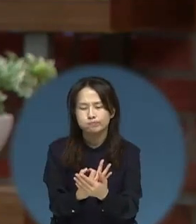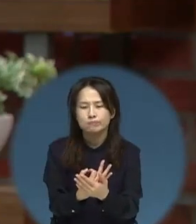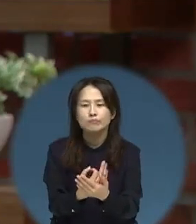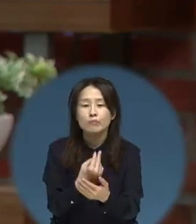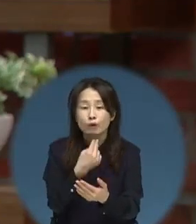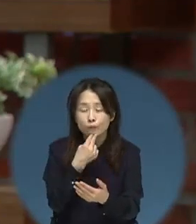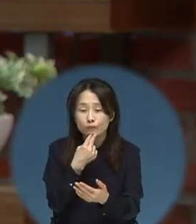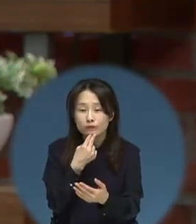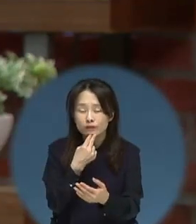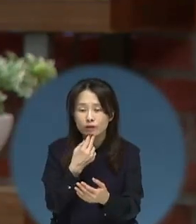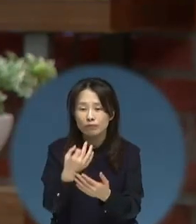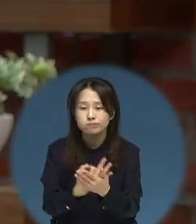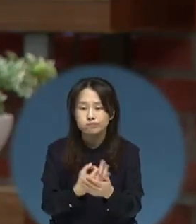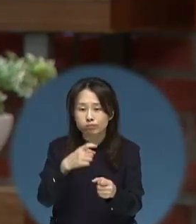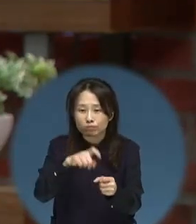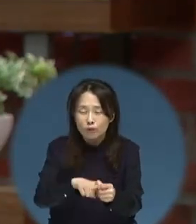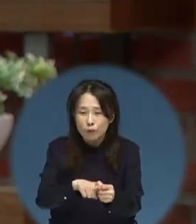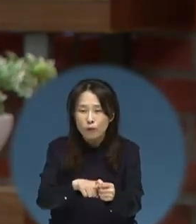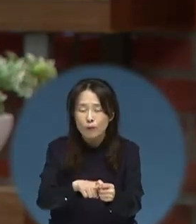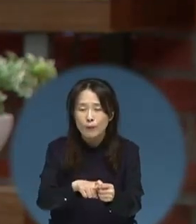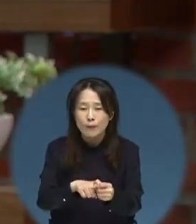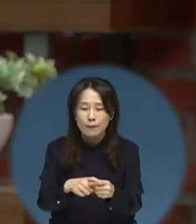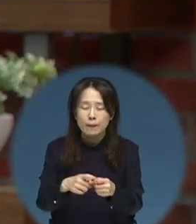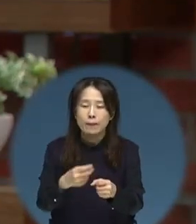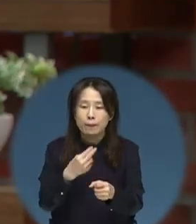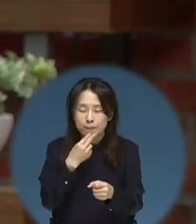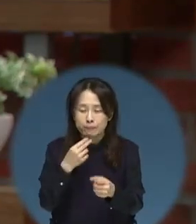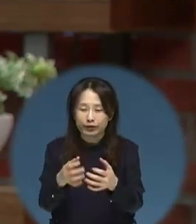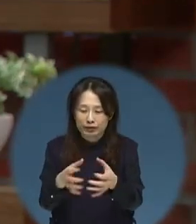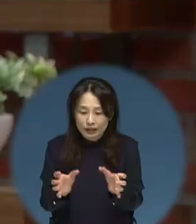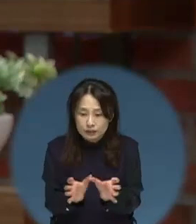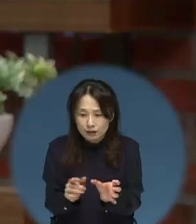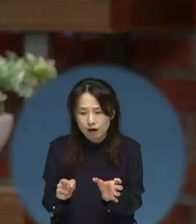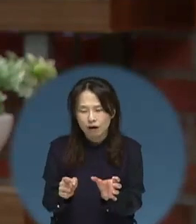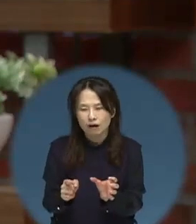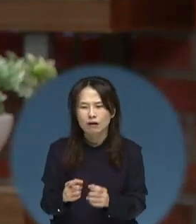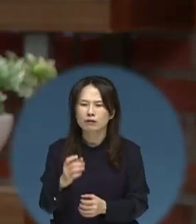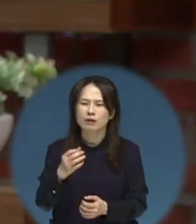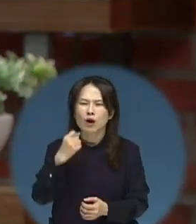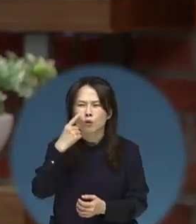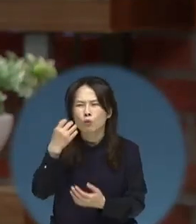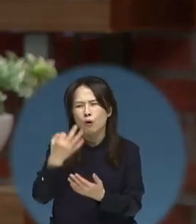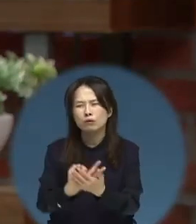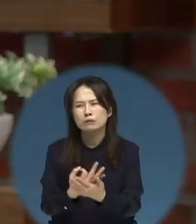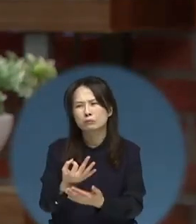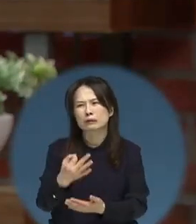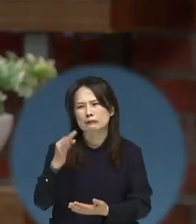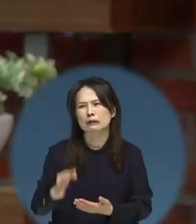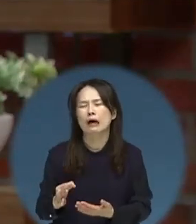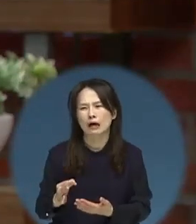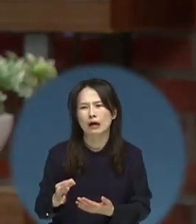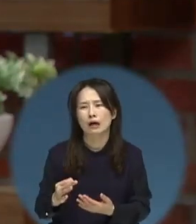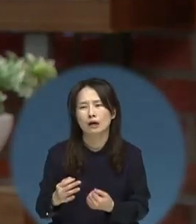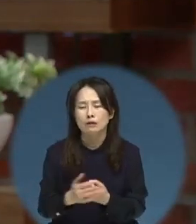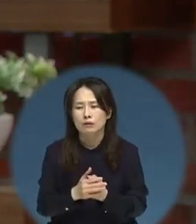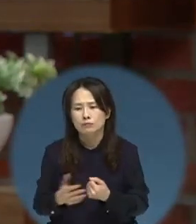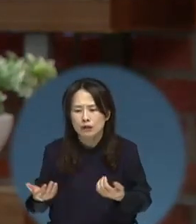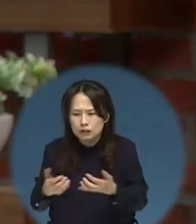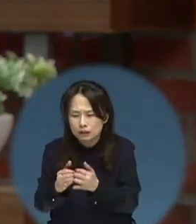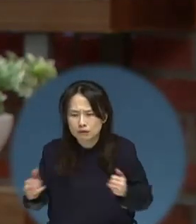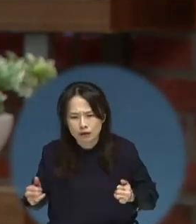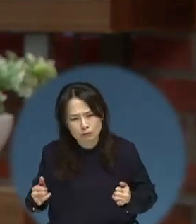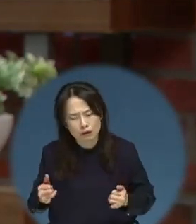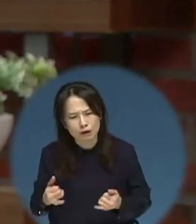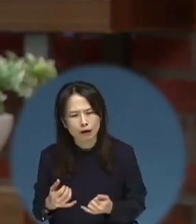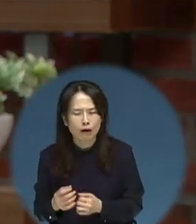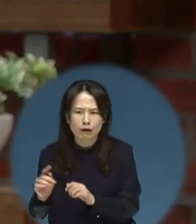이제 좋은 것들을 주기가 힘들고 예. 또 오래 지속하기 힘들고 예. 그럼 결론적으로는 후원자들의 마음을 다 전달하지